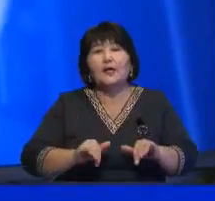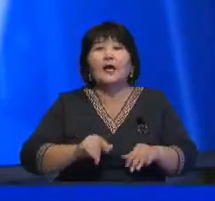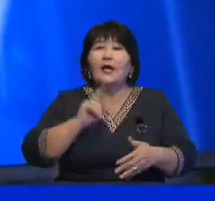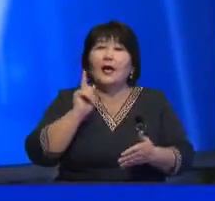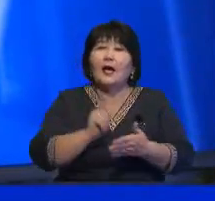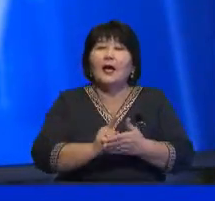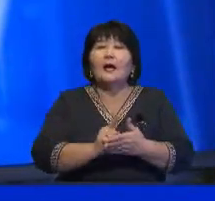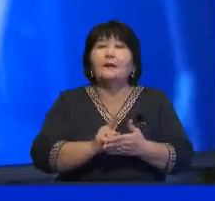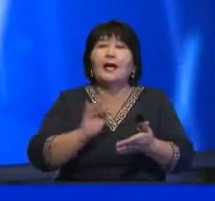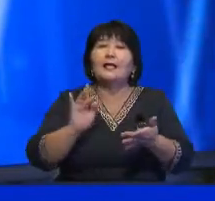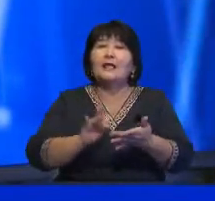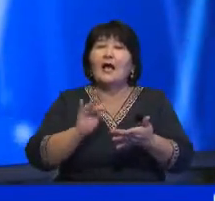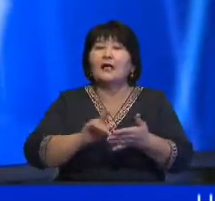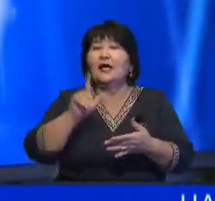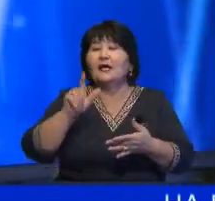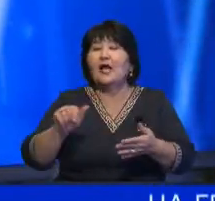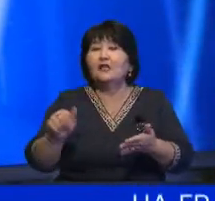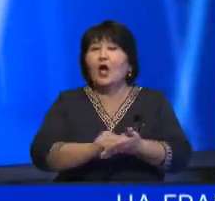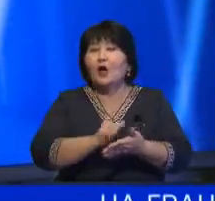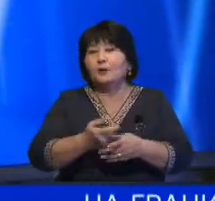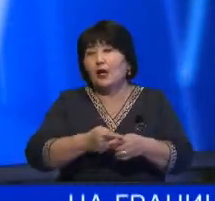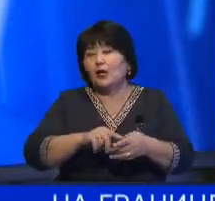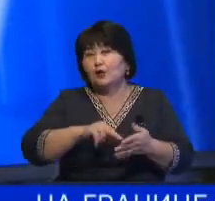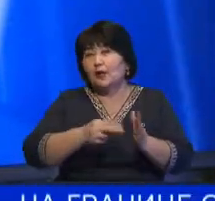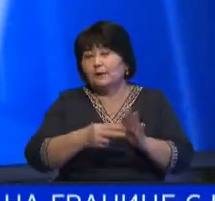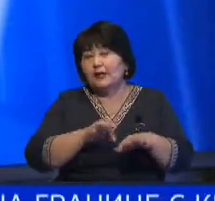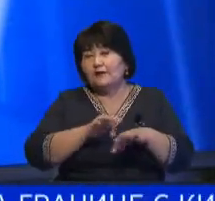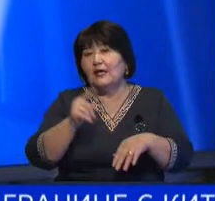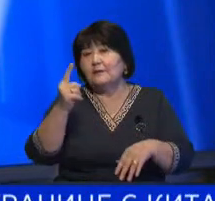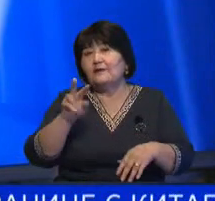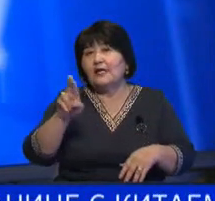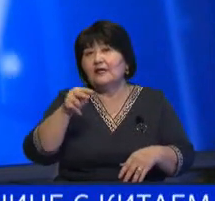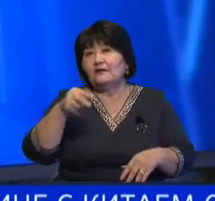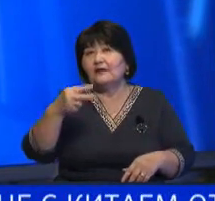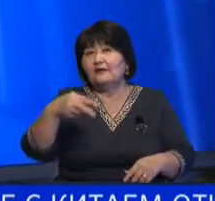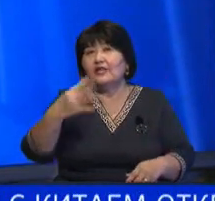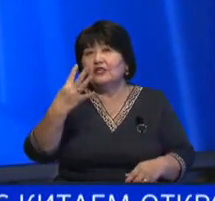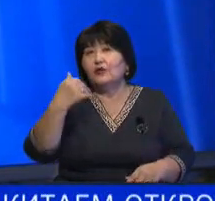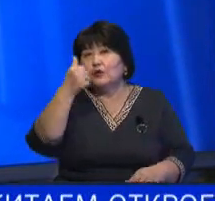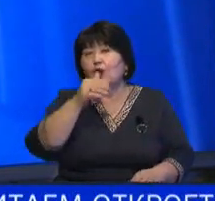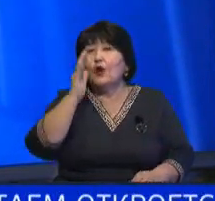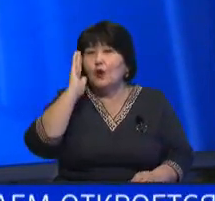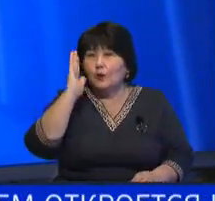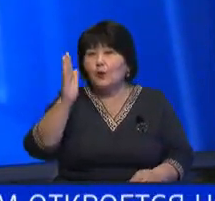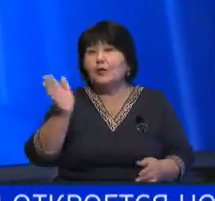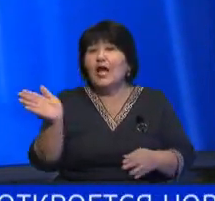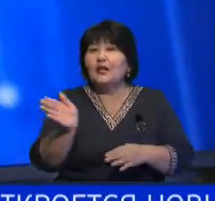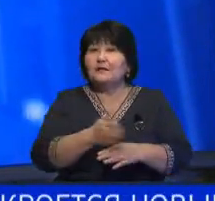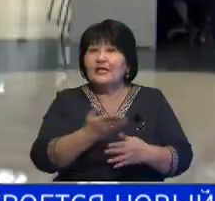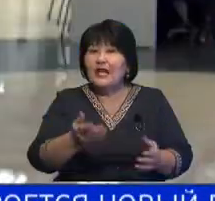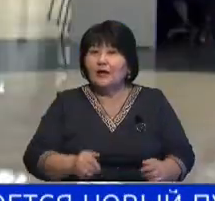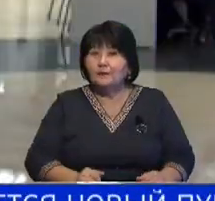обязательная дактилоскопия граждан при документировании которую планировалось ввести с 1 января 2024 года будет